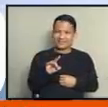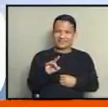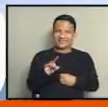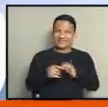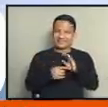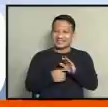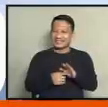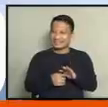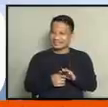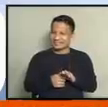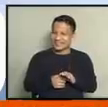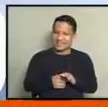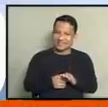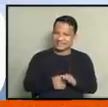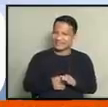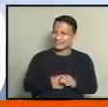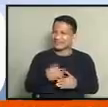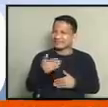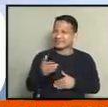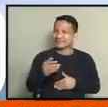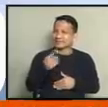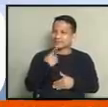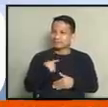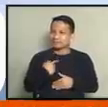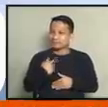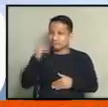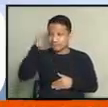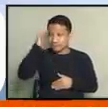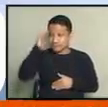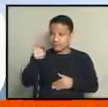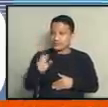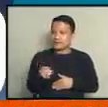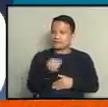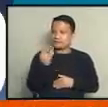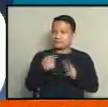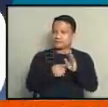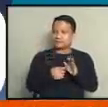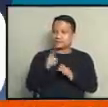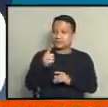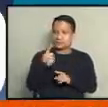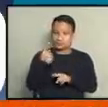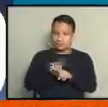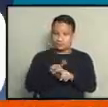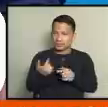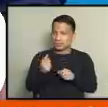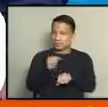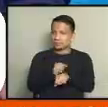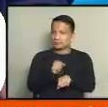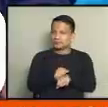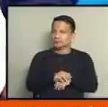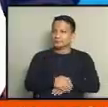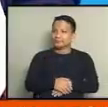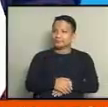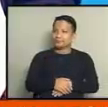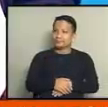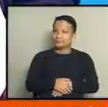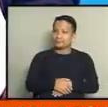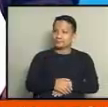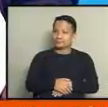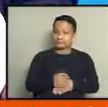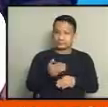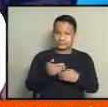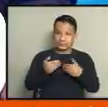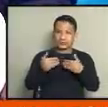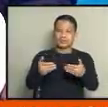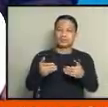short po silang 295 sa inyo kada araw. So, ilang beses po sa isang buwan kayo nagtatrabaho? Dur-diretso, Sir.